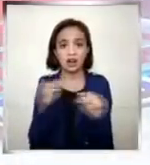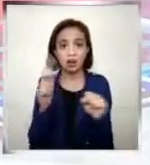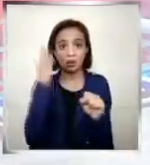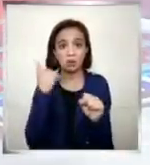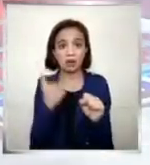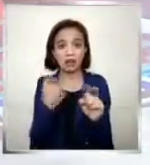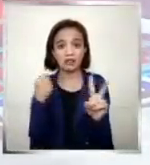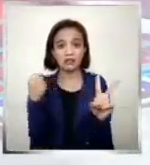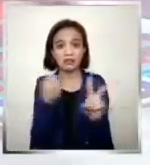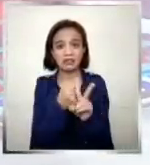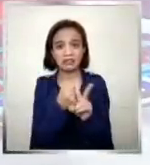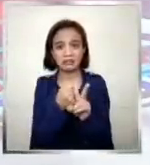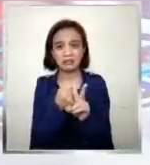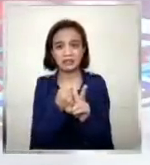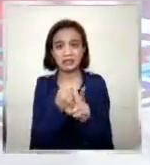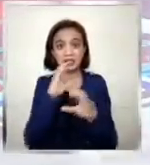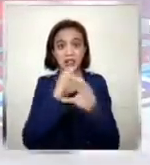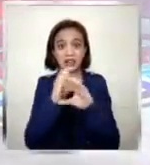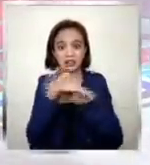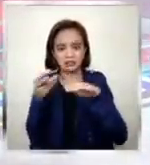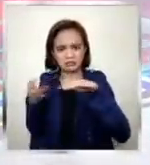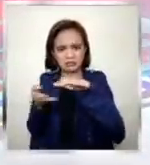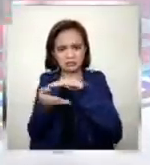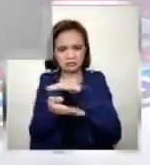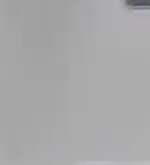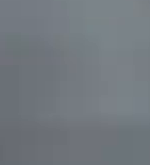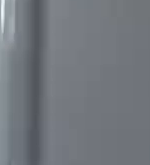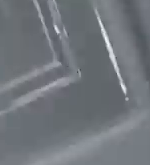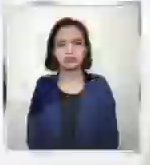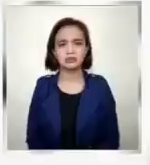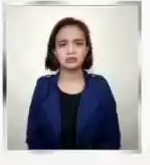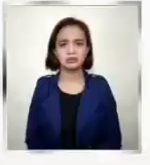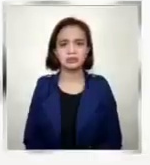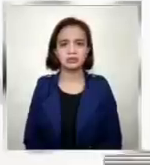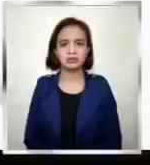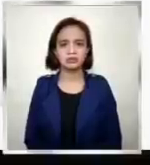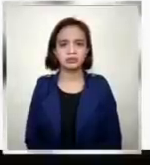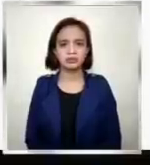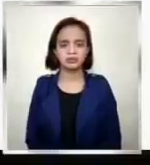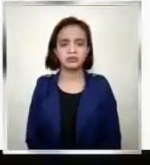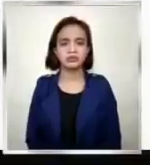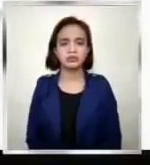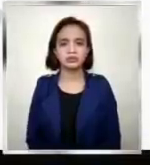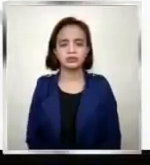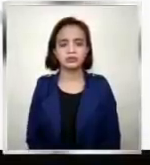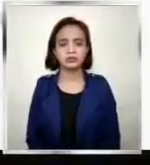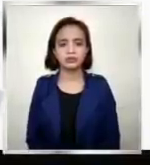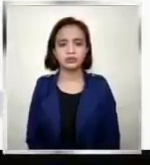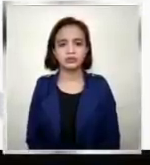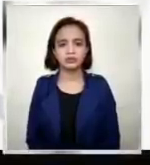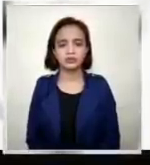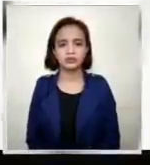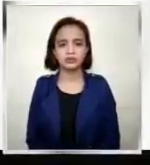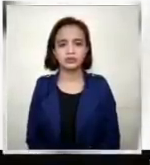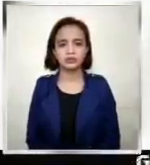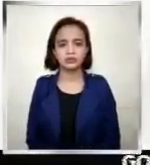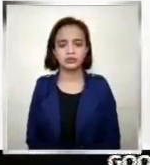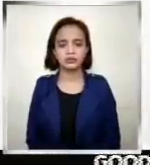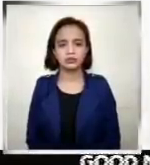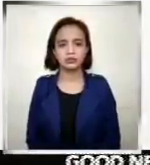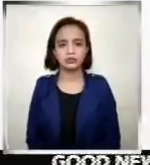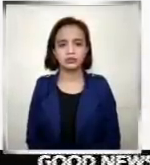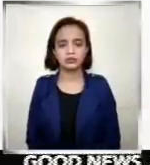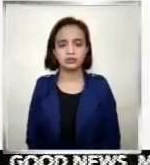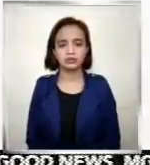mga sasakyan. Nakatutok si Von Aquino. Nagkakaroon din tong gulong na